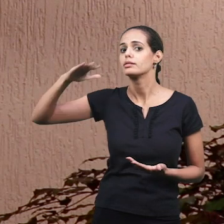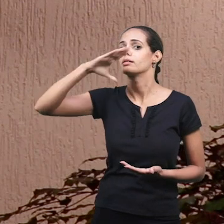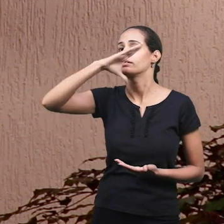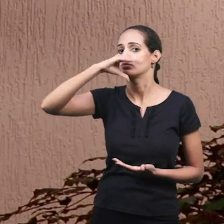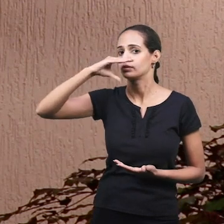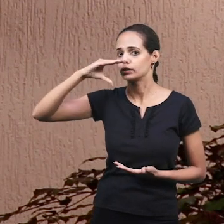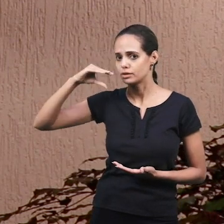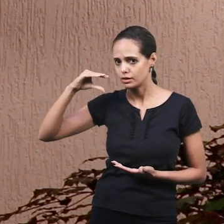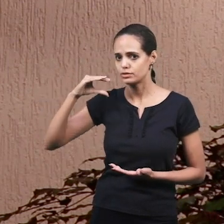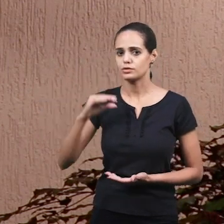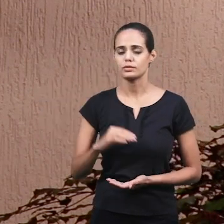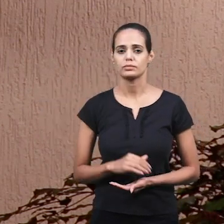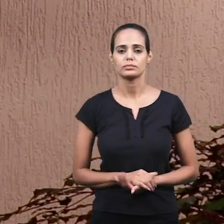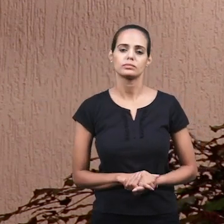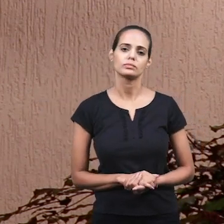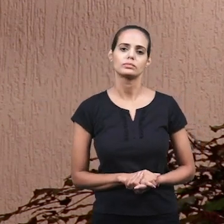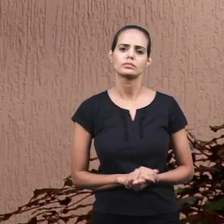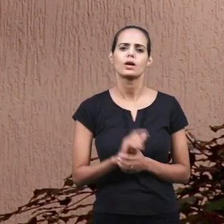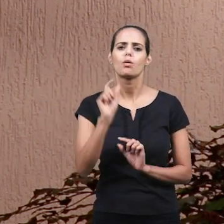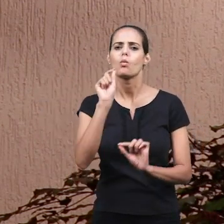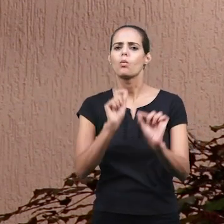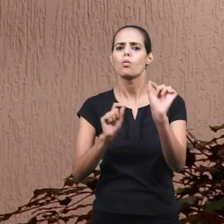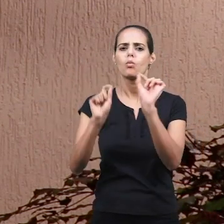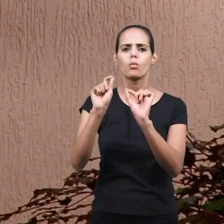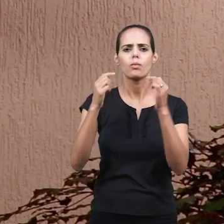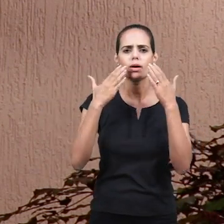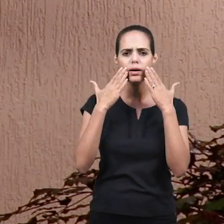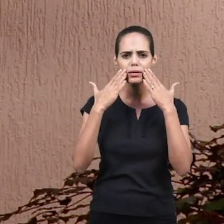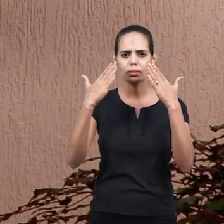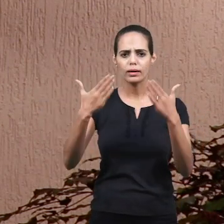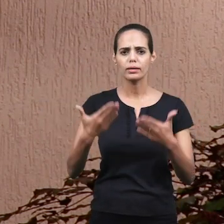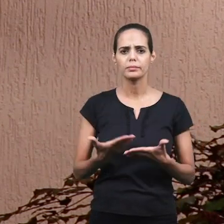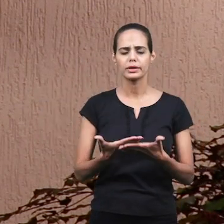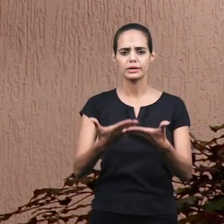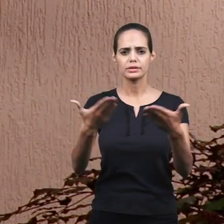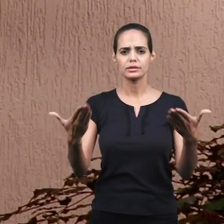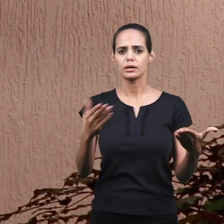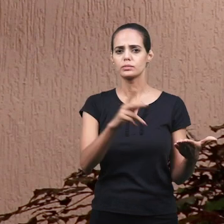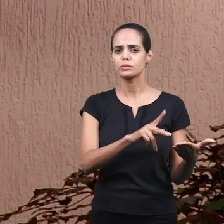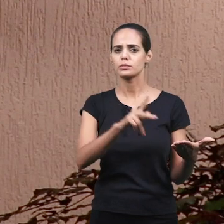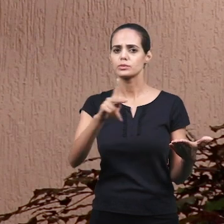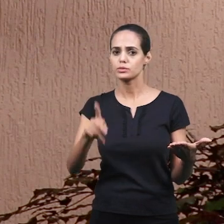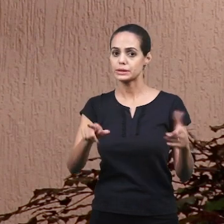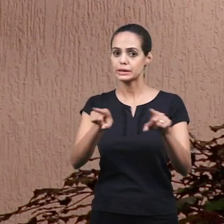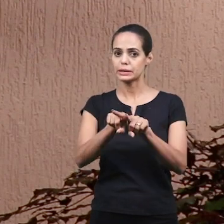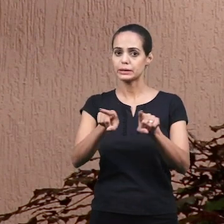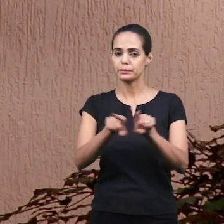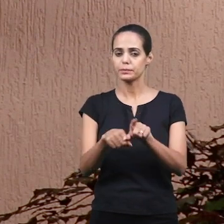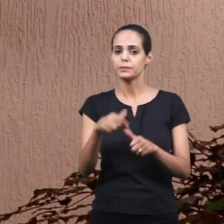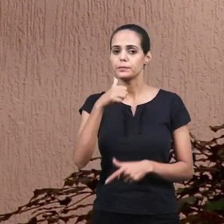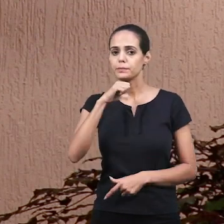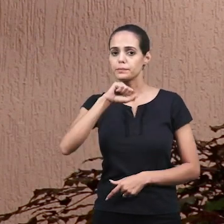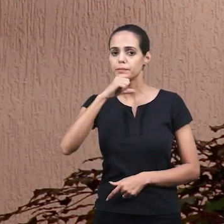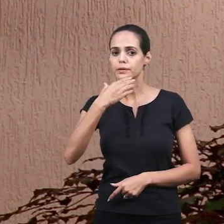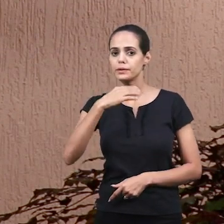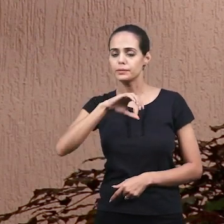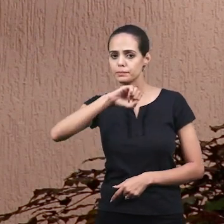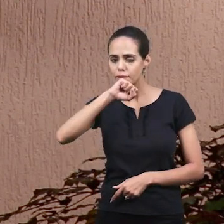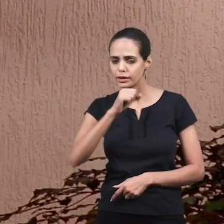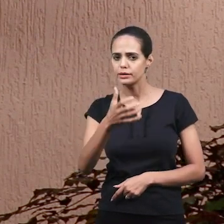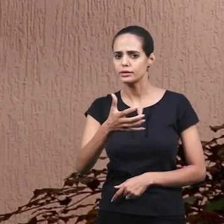adolescents. Qu'est-ce qui est disponibilisé pour les professeurs et aussi pour les parents qui